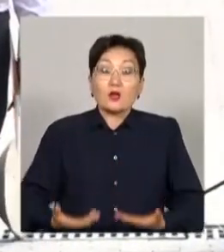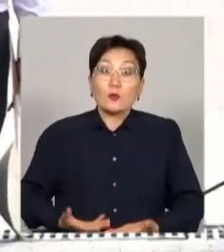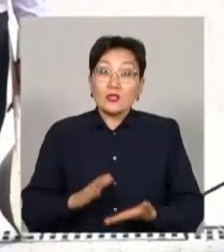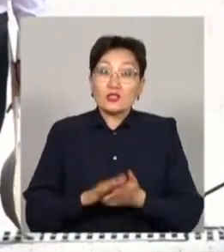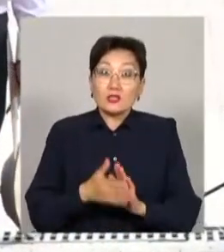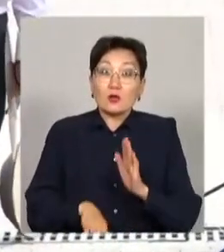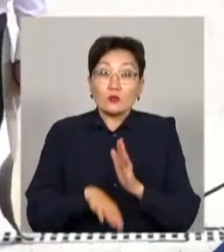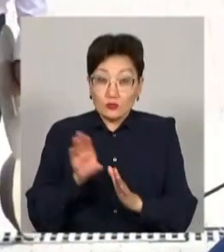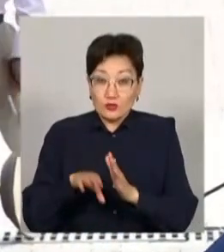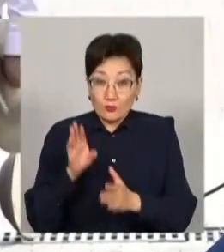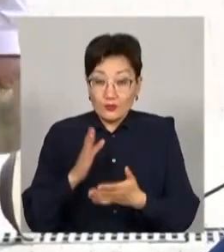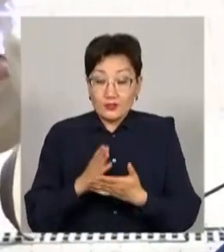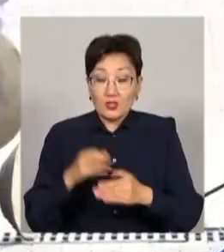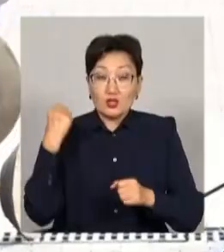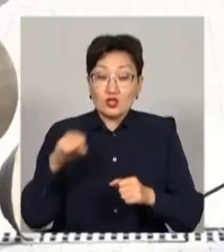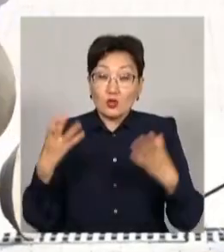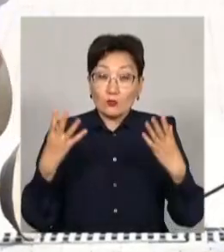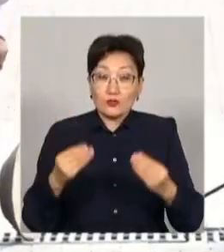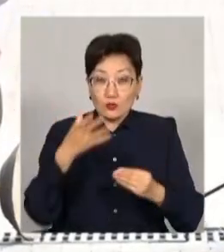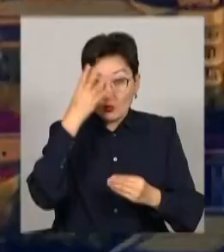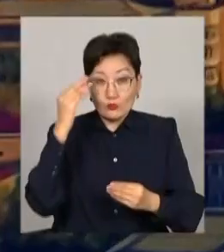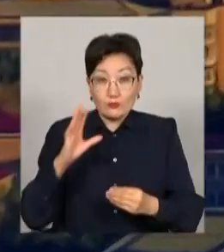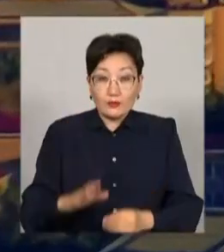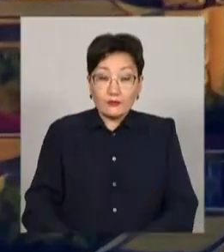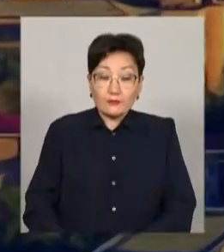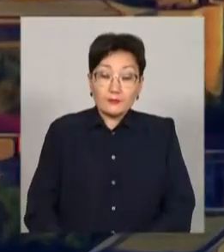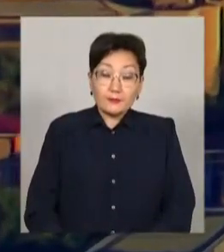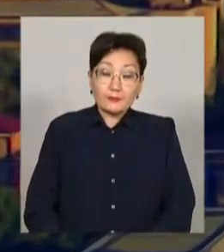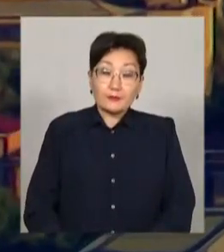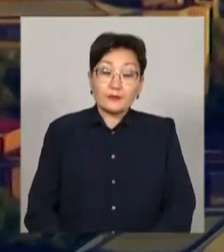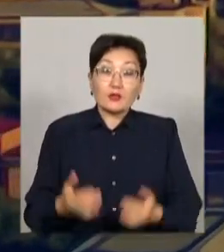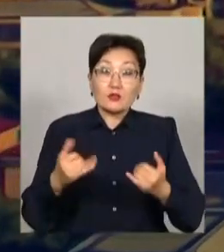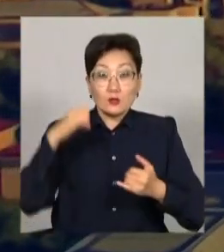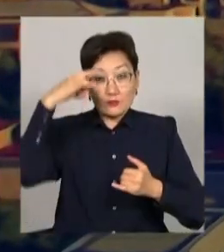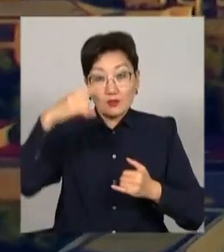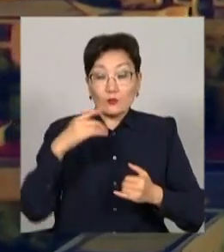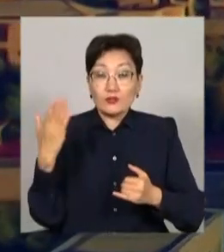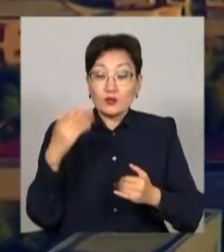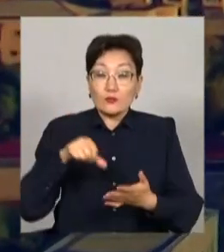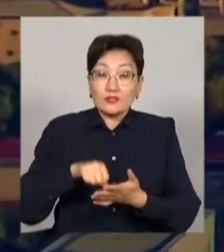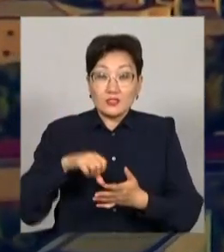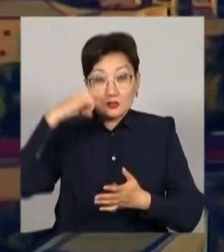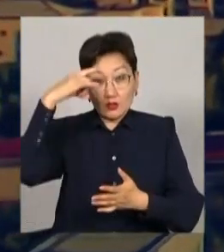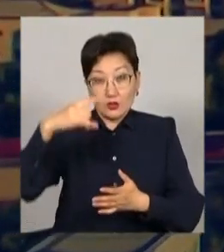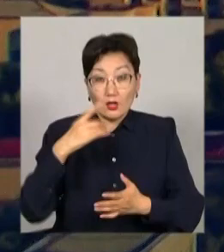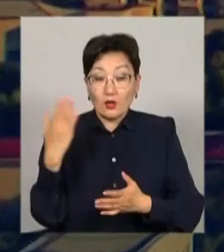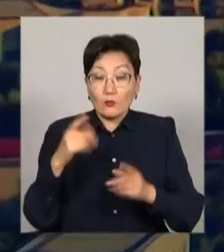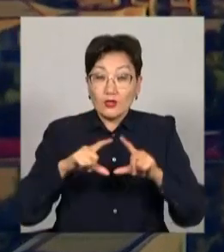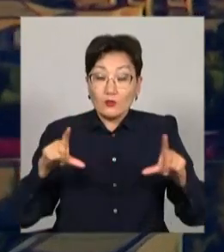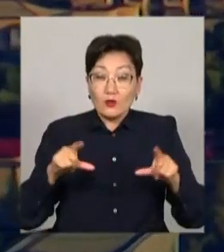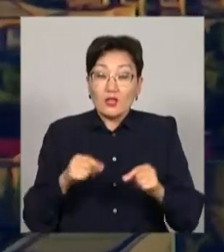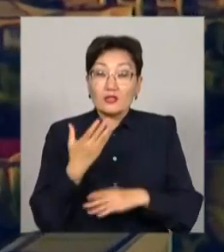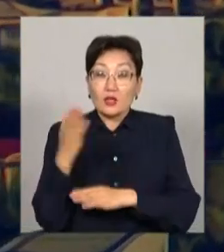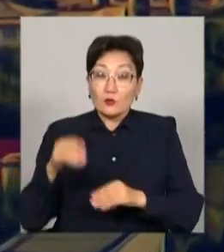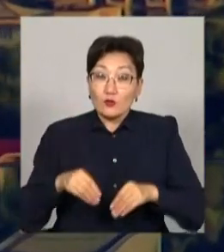жатыр. Сондықтан жеңіс күнін ұмытпайық. Бүгін қазақ киносының өкілдері қазақ фильм аумағында тал